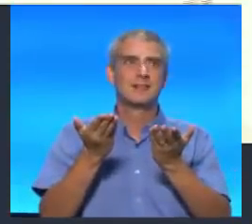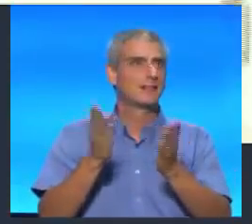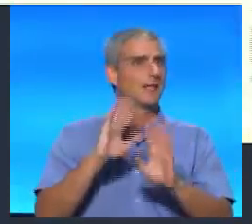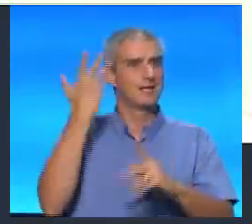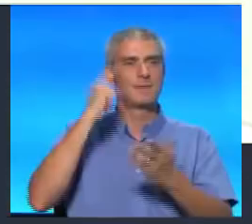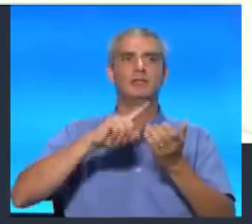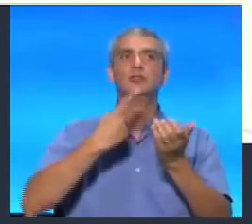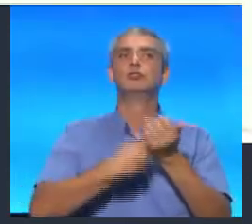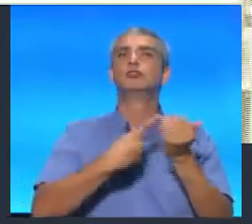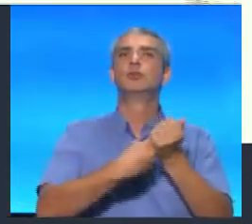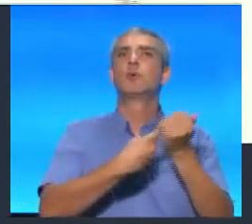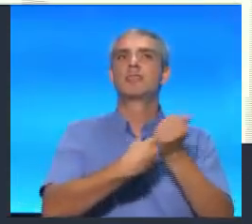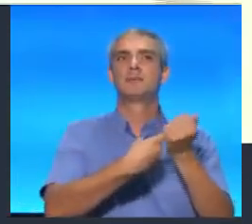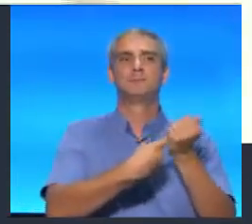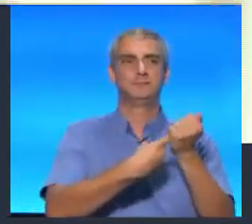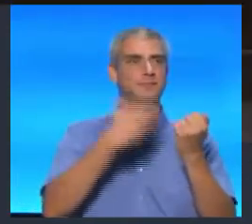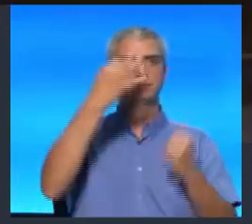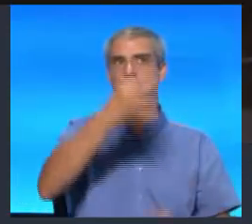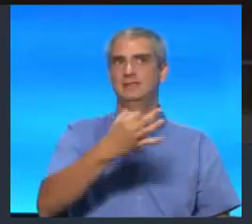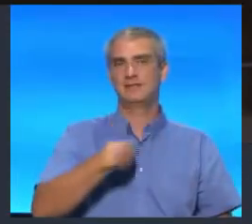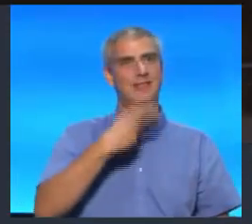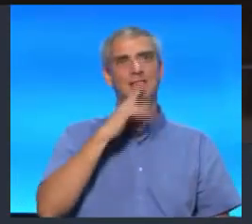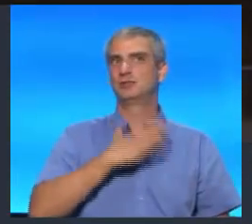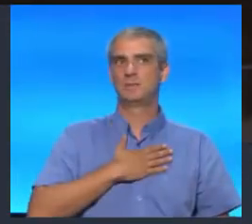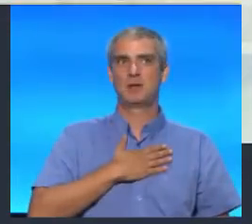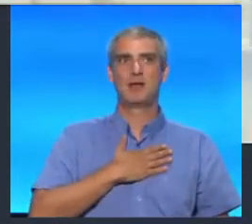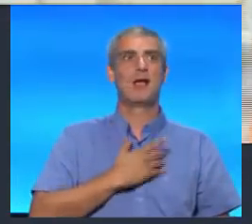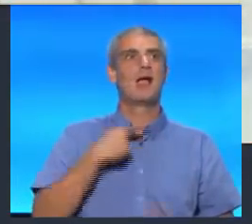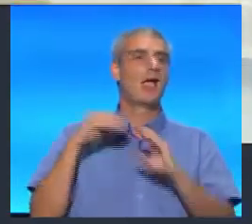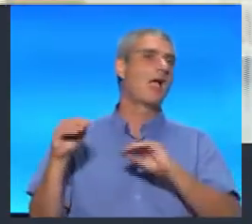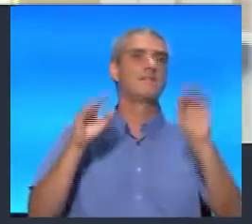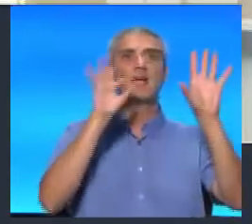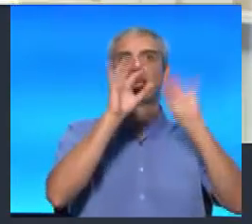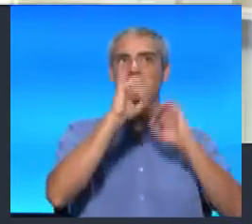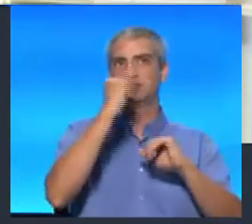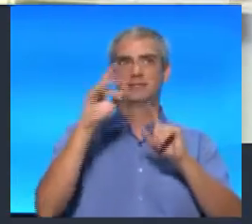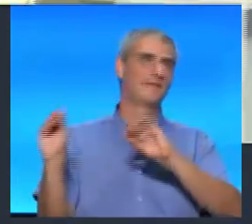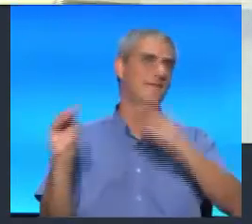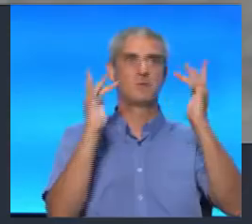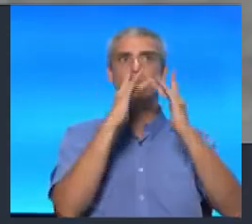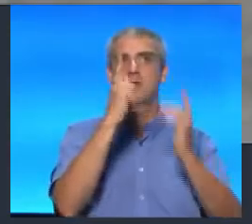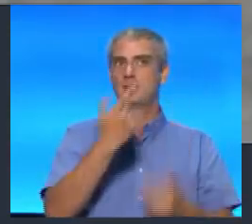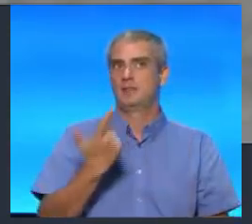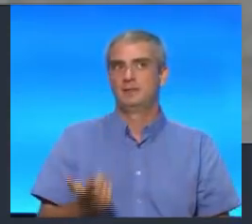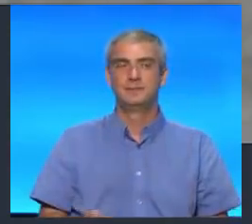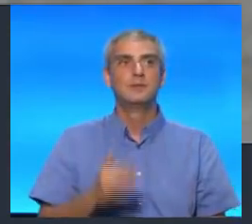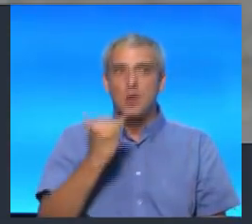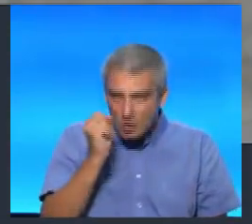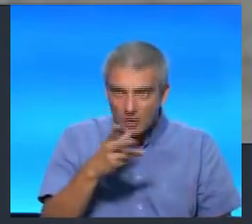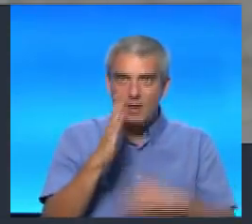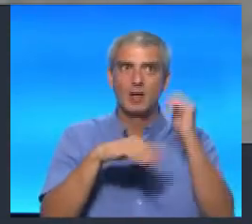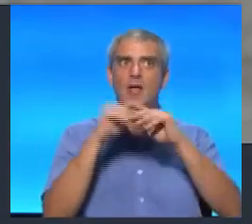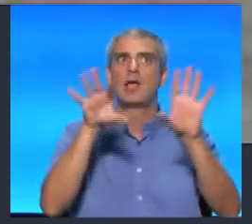שיפודי עזרה לדעתי. אין להם סניף, נשבע לך. עבר לקניון הזהב. ליד, מול. לא צוחקים. אוקיי, עשית קניון